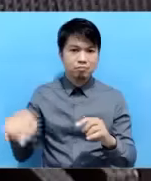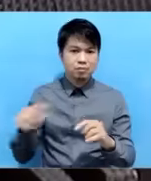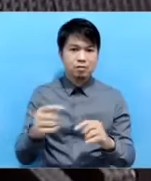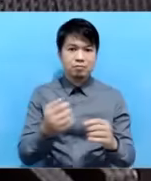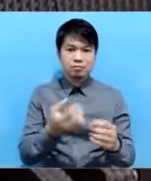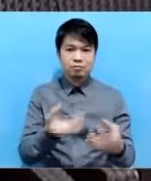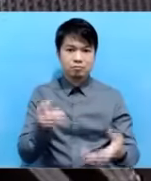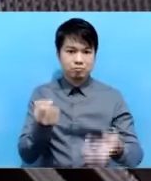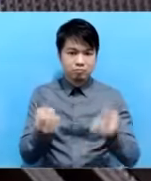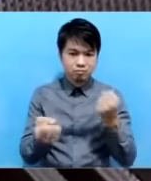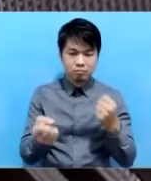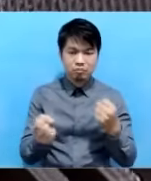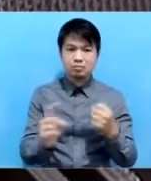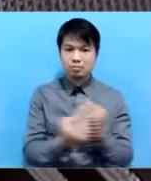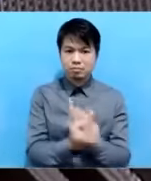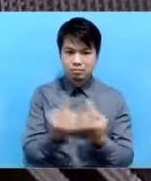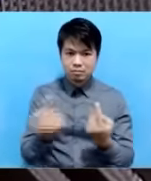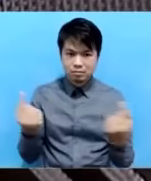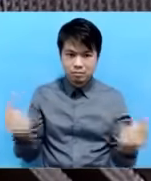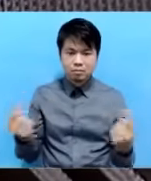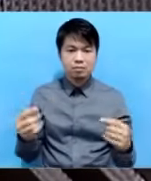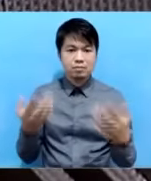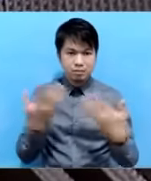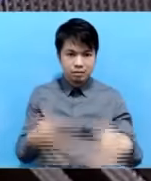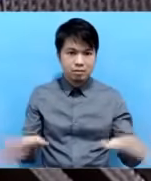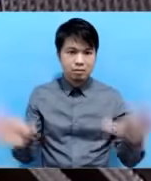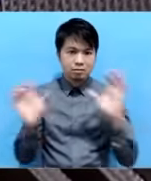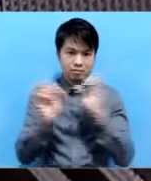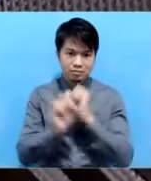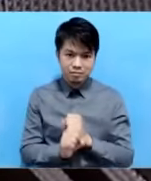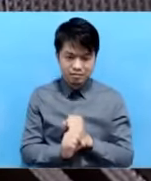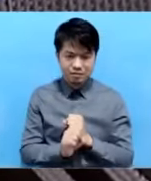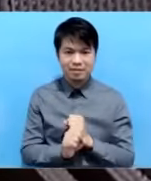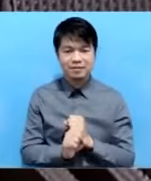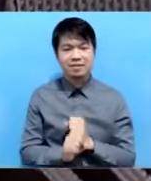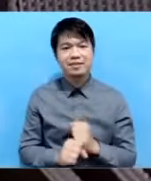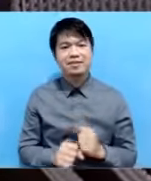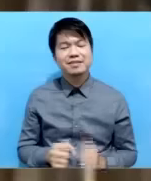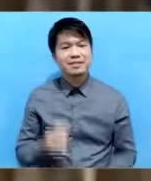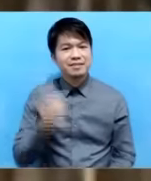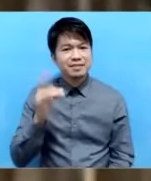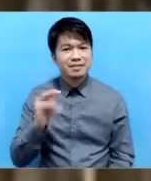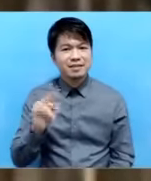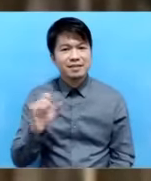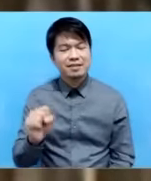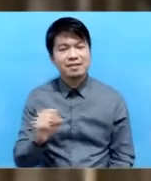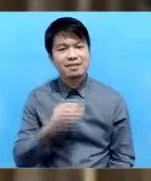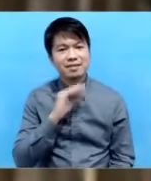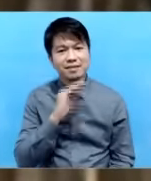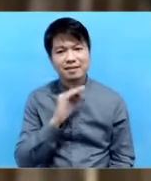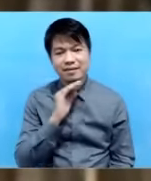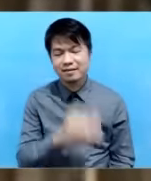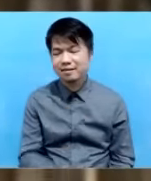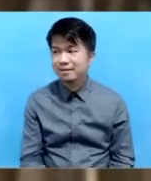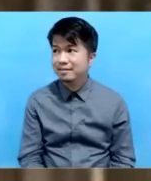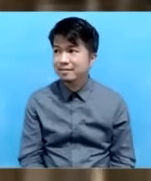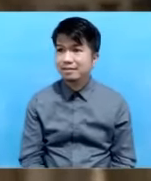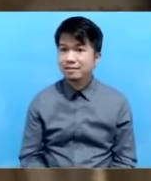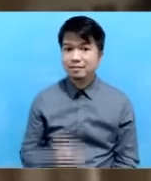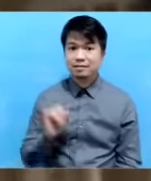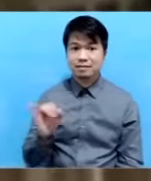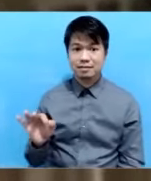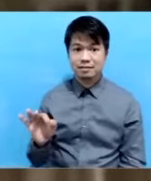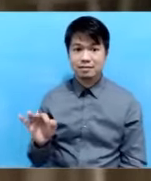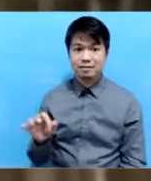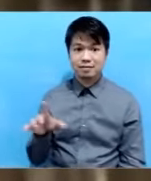isa. Pagkatapos ng mahabang araw, naramdaman ni Mang Dennis ang pagod. Kung papipiliin kayo, pagkakabod o pagsasaka?